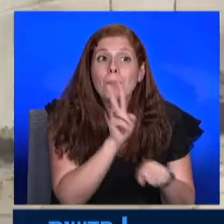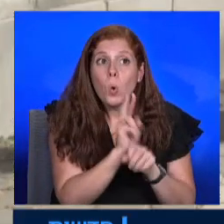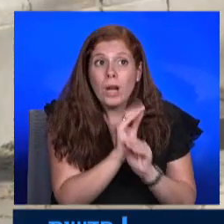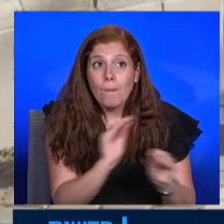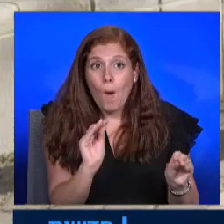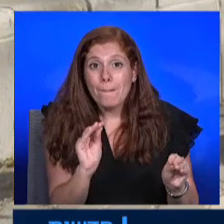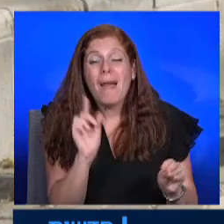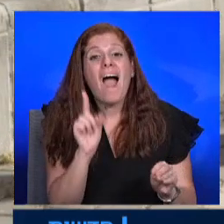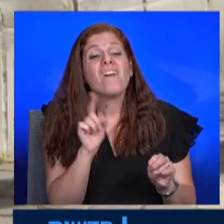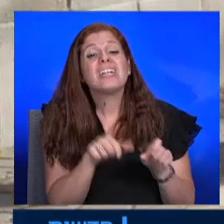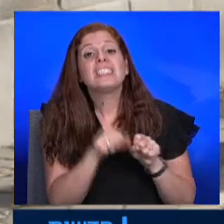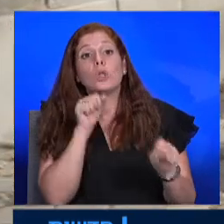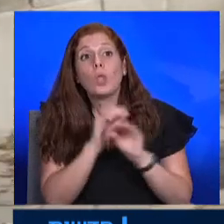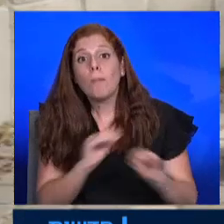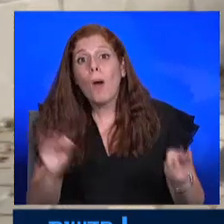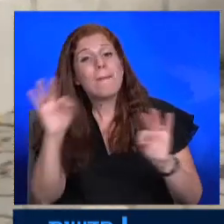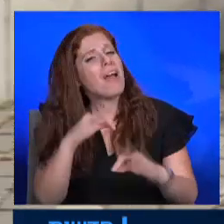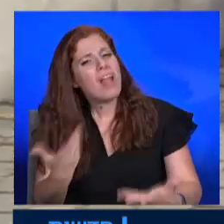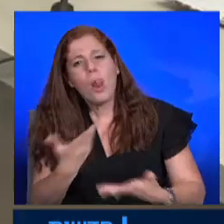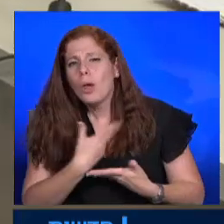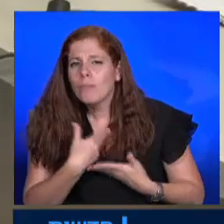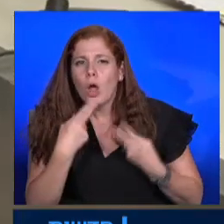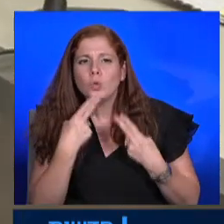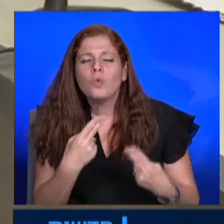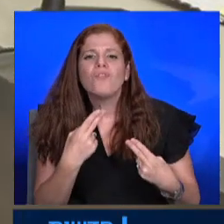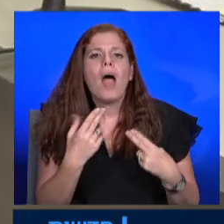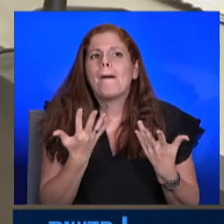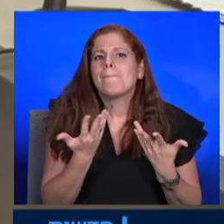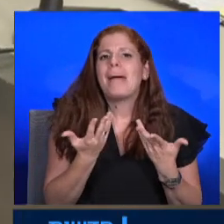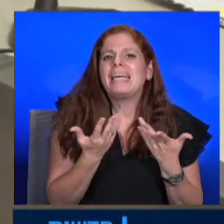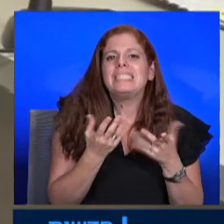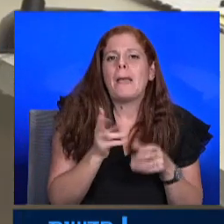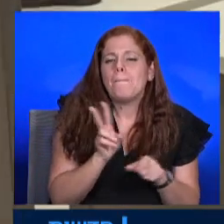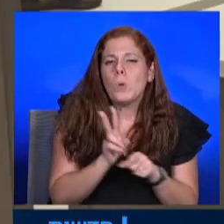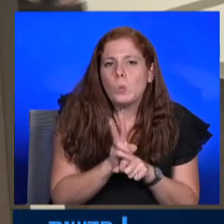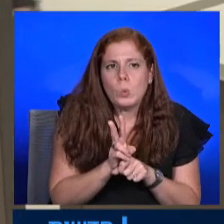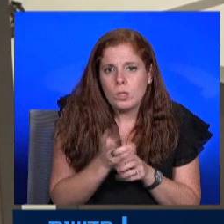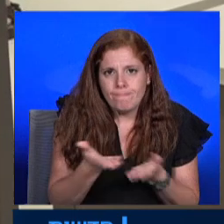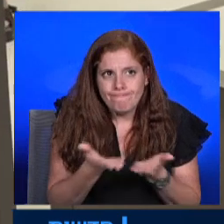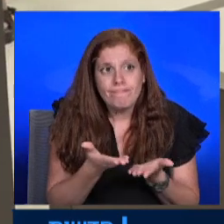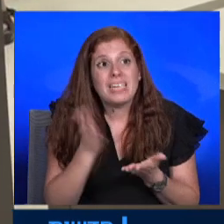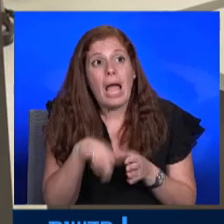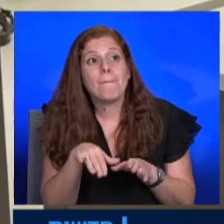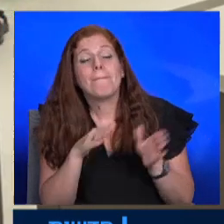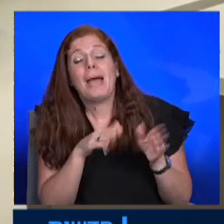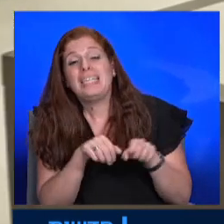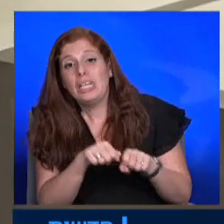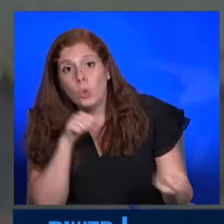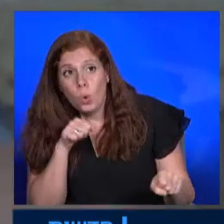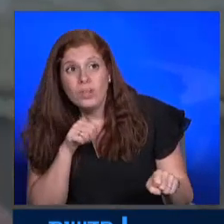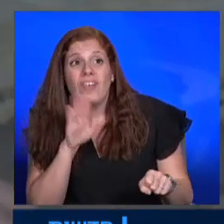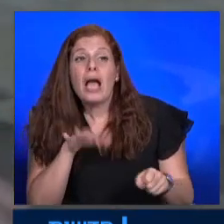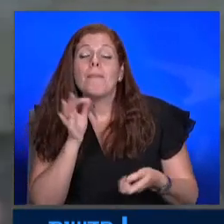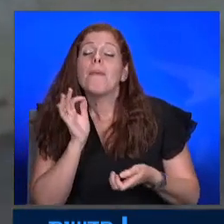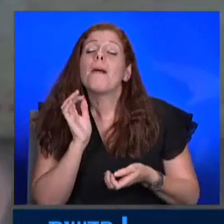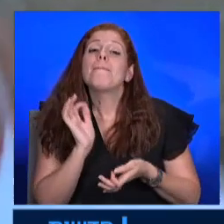לא קיבלה תשובה באיזה סוג של מיגון מדובר. גם בהסתדרות וגם בבית הדין דורשים ממשרד החינוך לספק נתונים